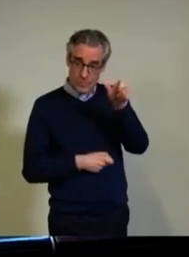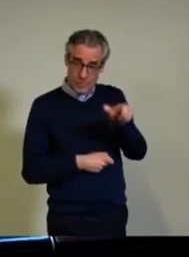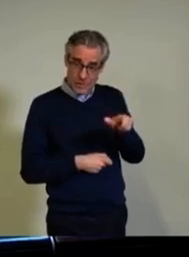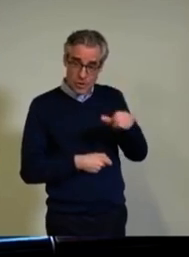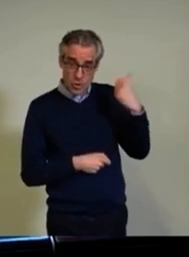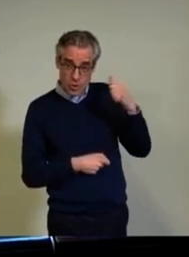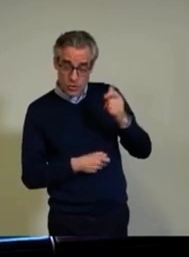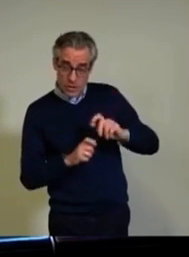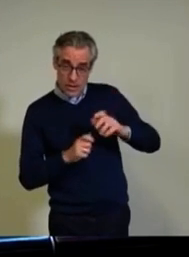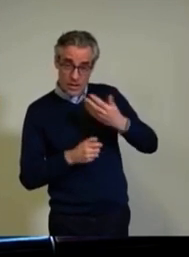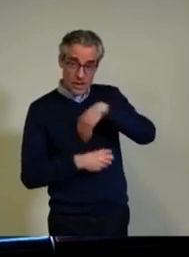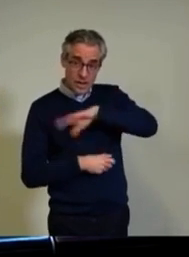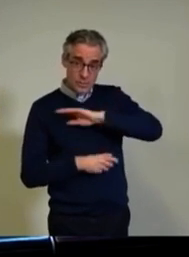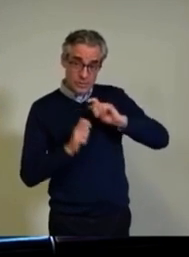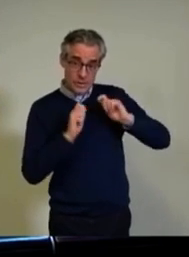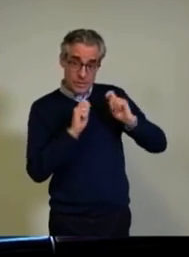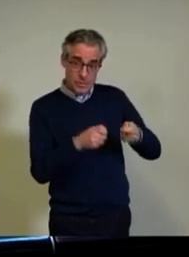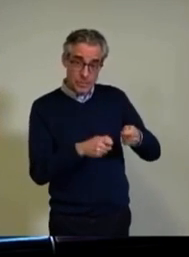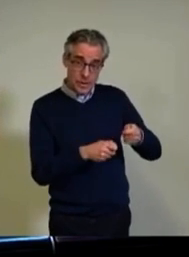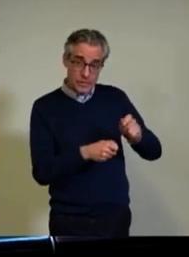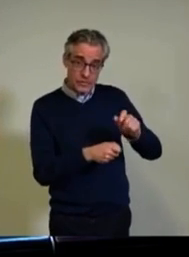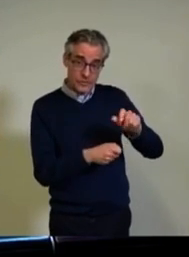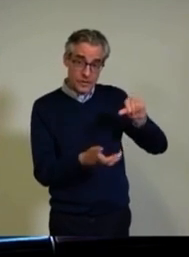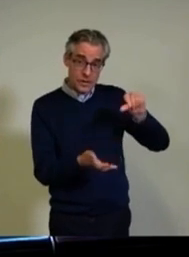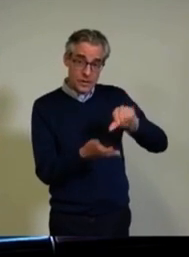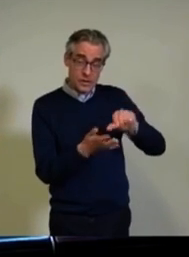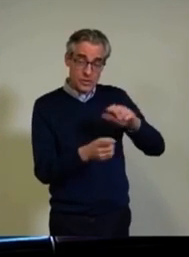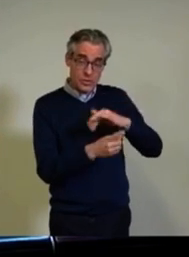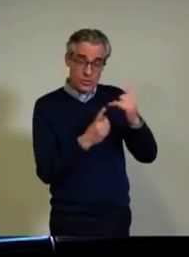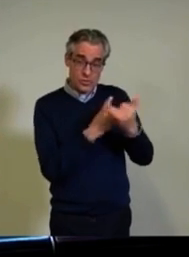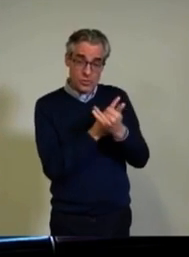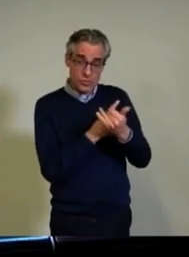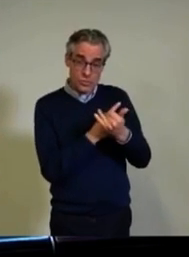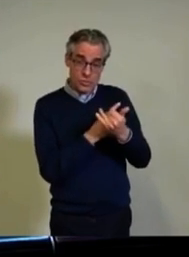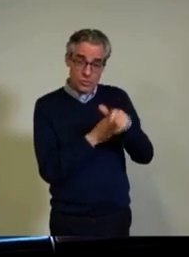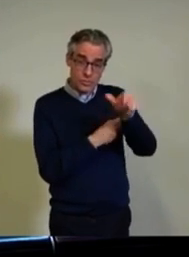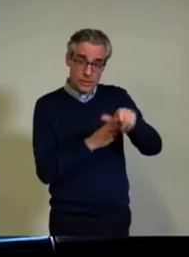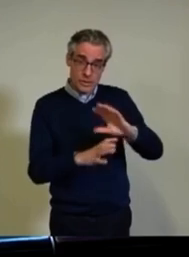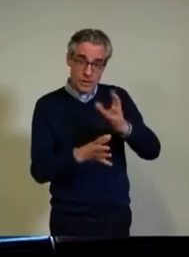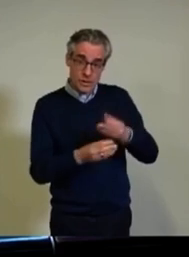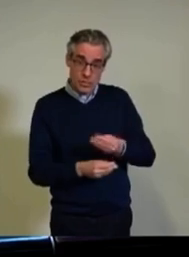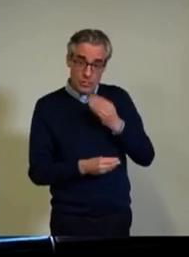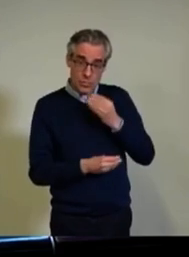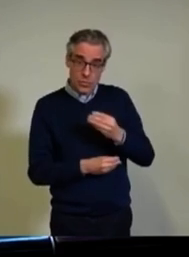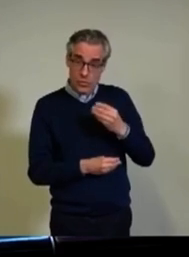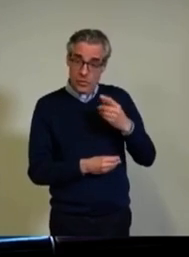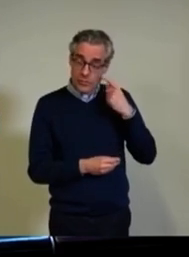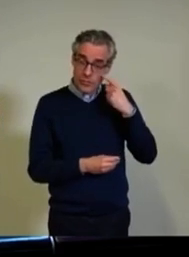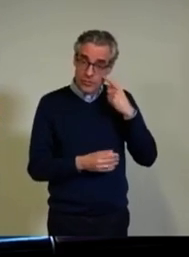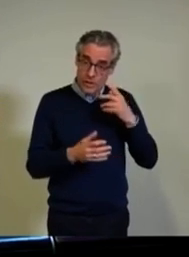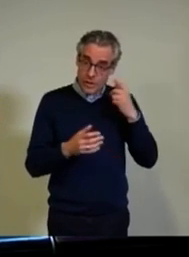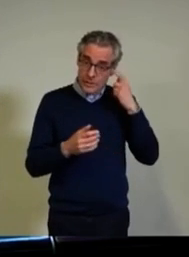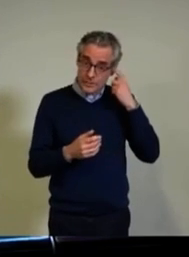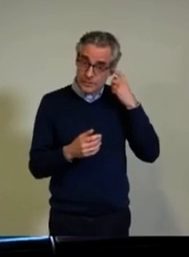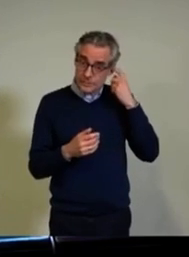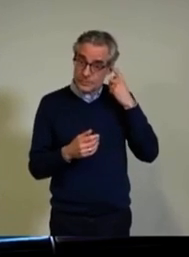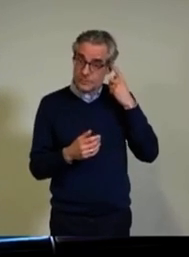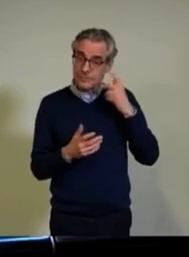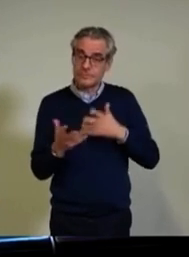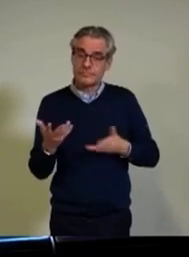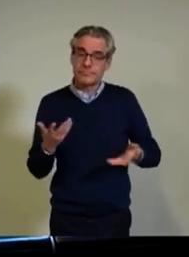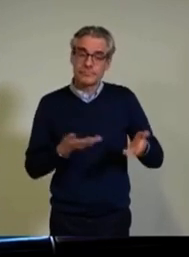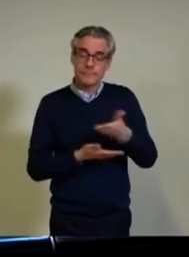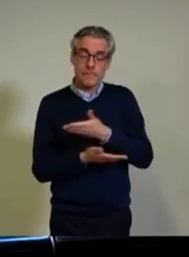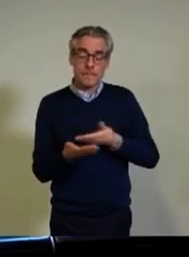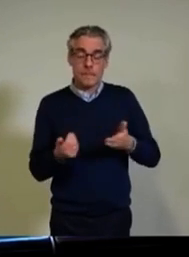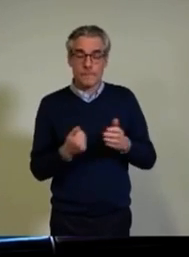qui pilote les centres sociaux, les reçoit et aborde avec eux ce qui fait la spécificité d'un